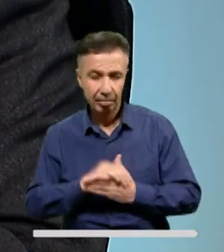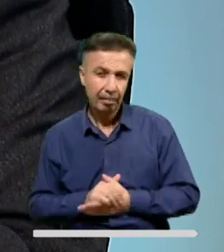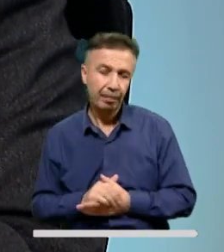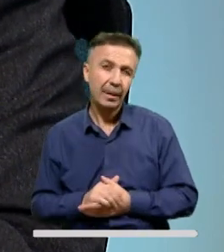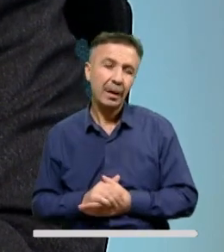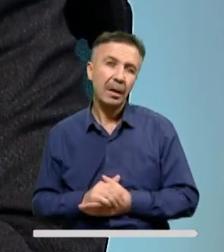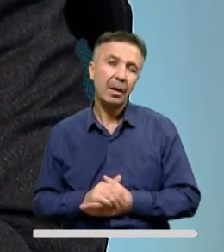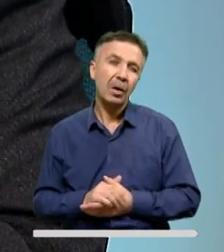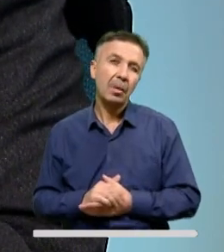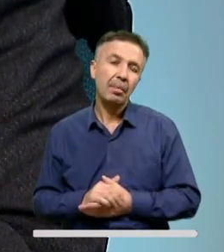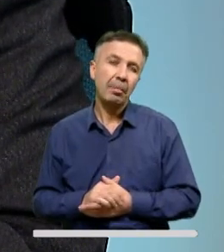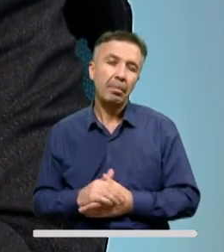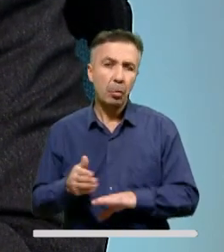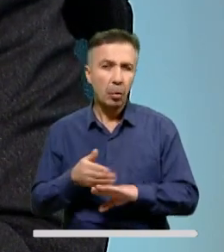faydalanırken